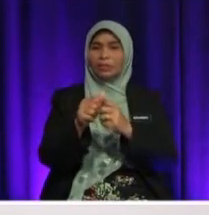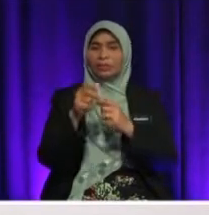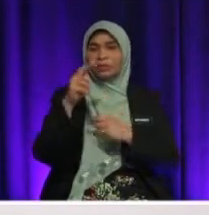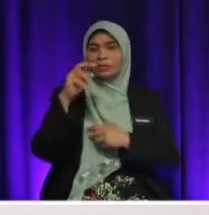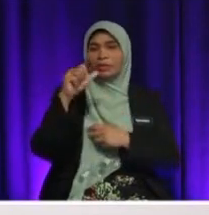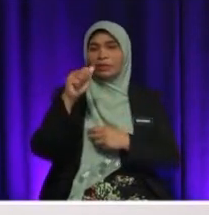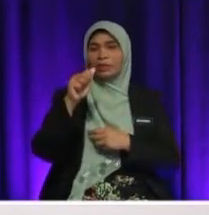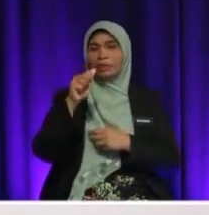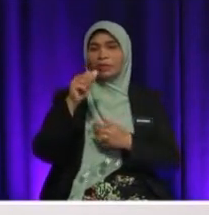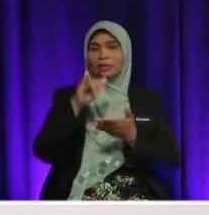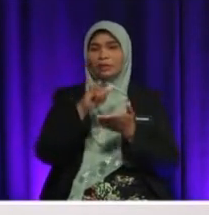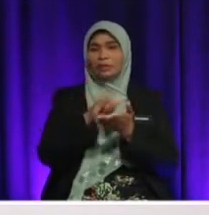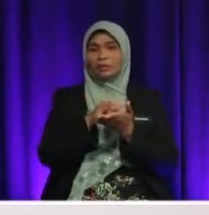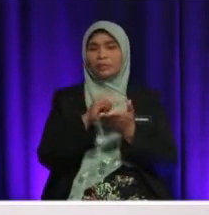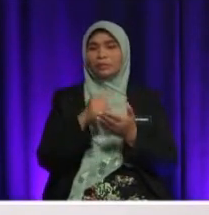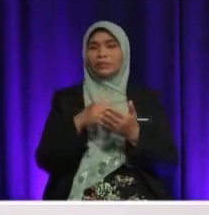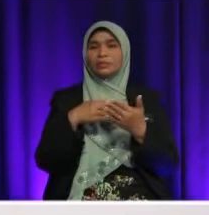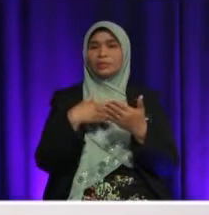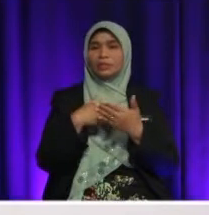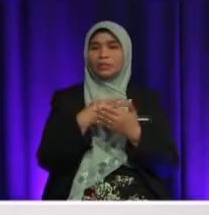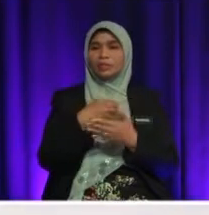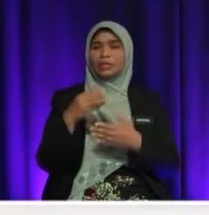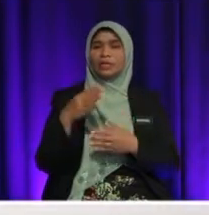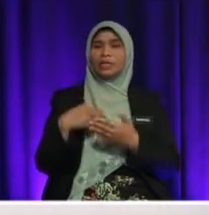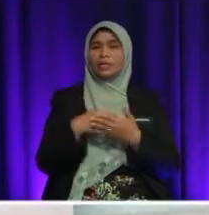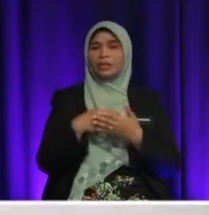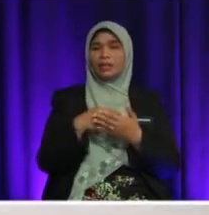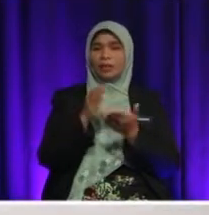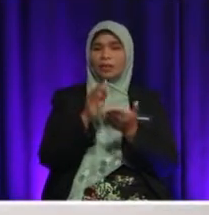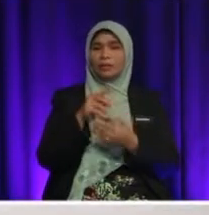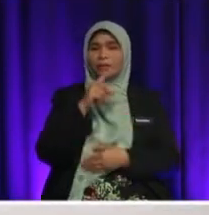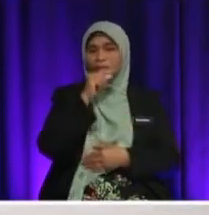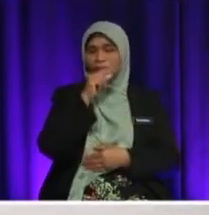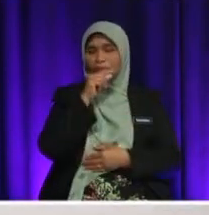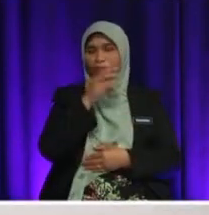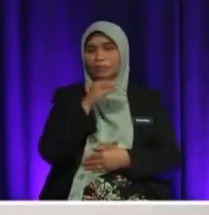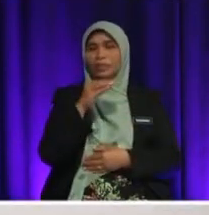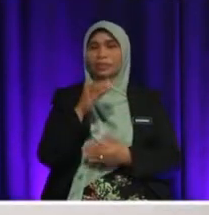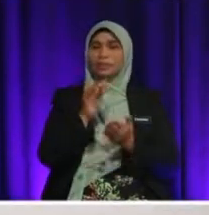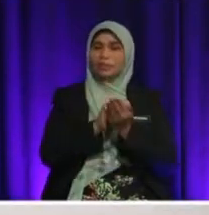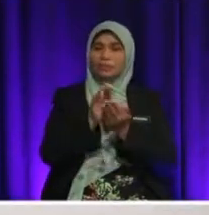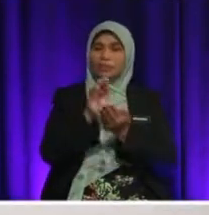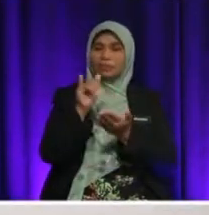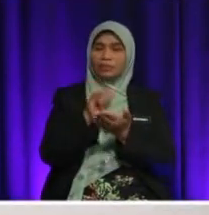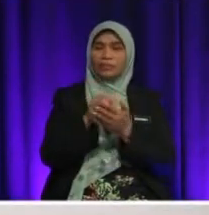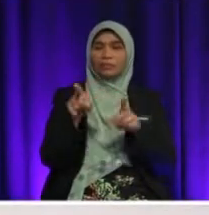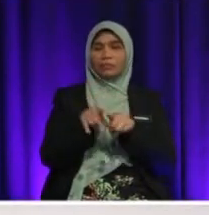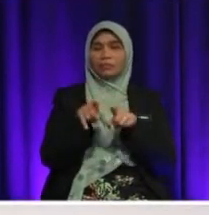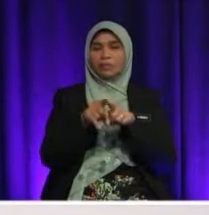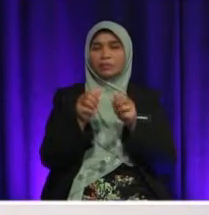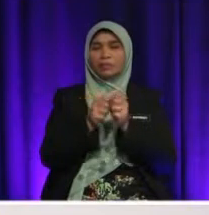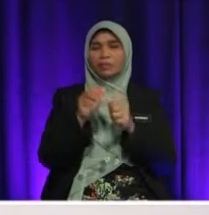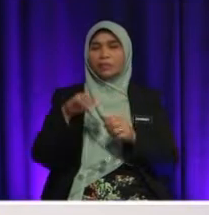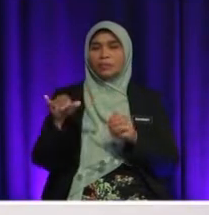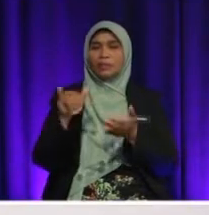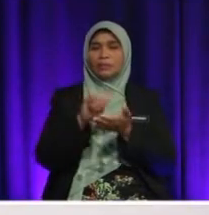segera serta dengan anak hilang itu anak hilang dan anak tikus itu pun bersama-sama dengan Budak